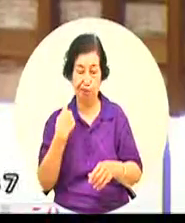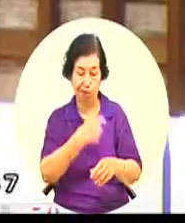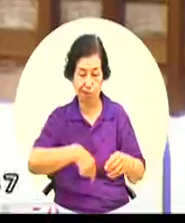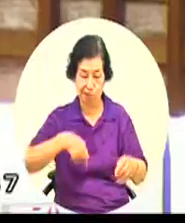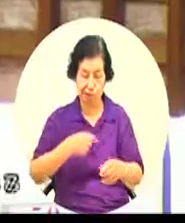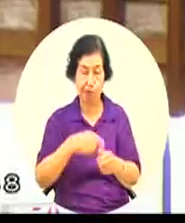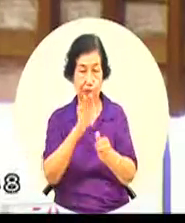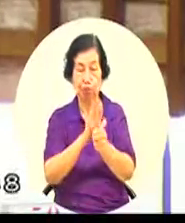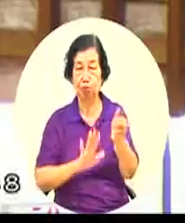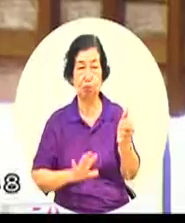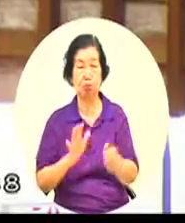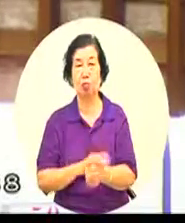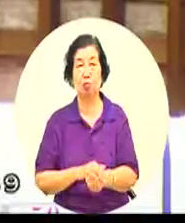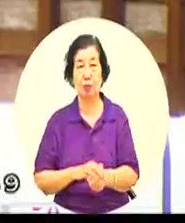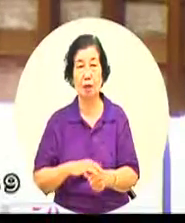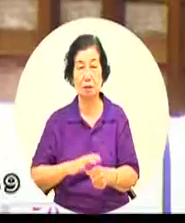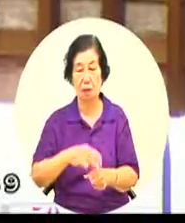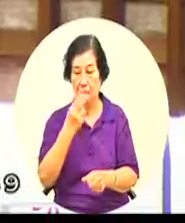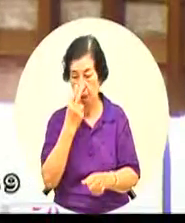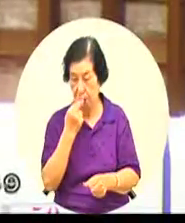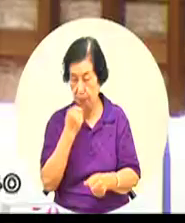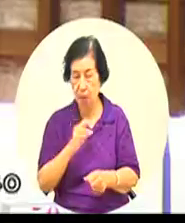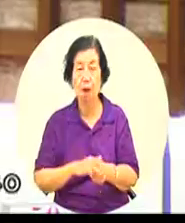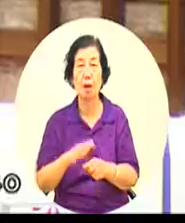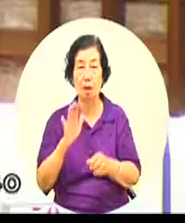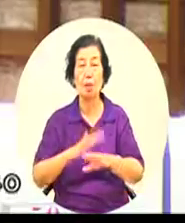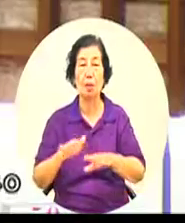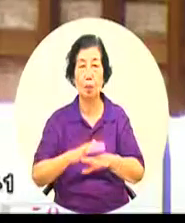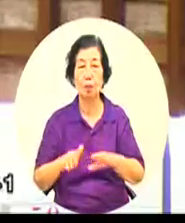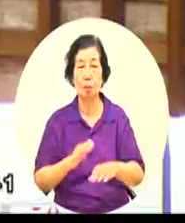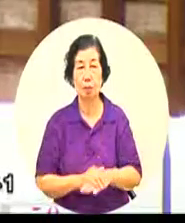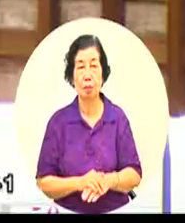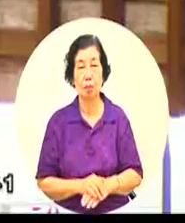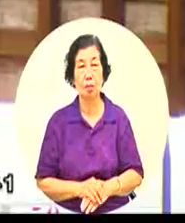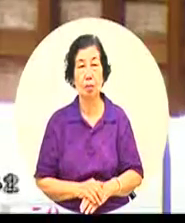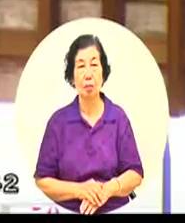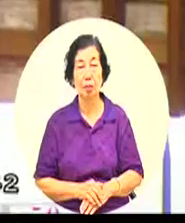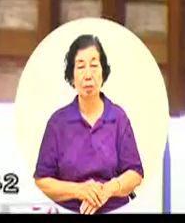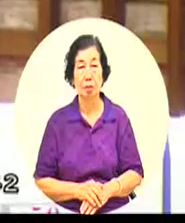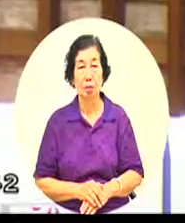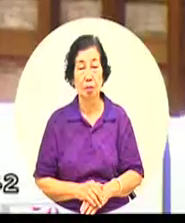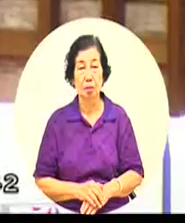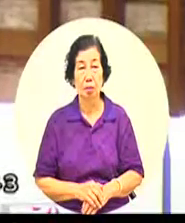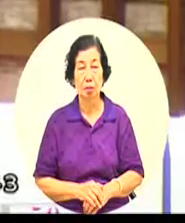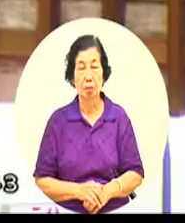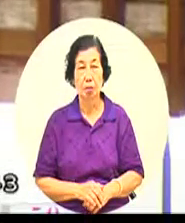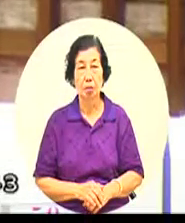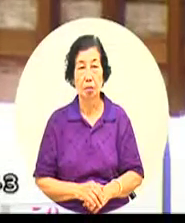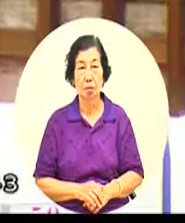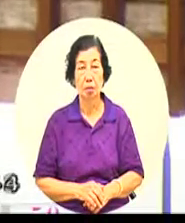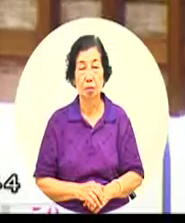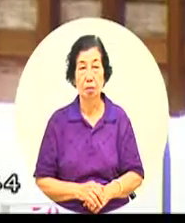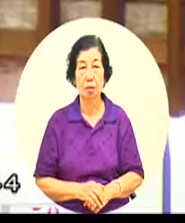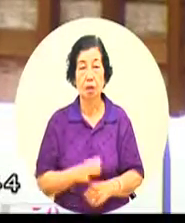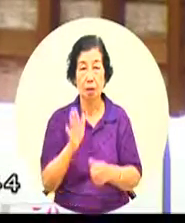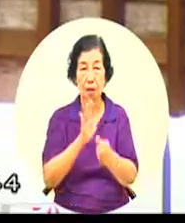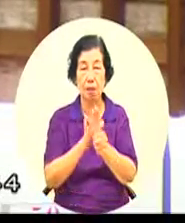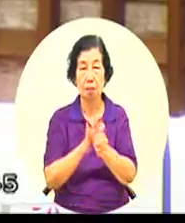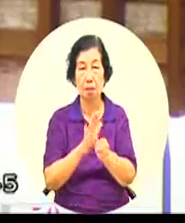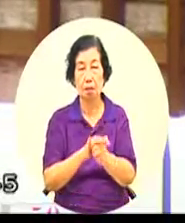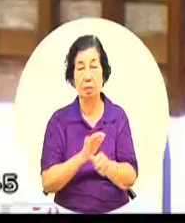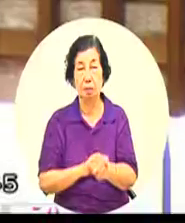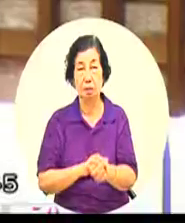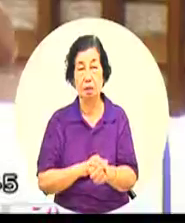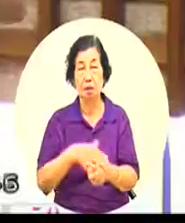影响啊，这个容易感冒啦，影响非常大啦。啊，这个是不是来？好、哦，干迄落会当干处理一下呢？旗山